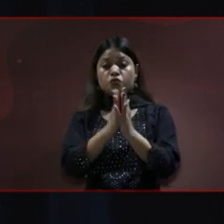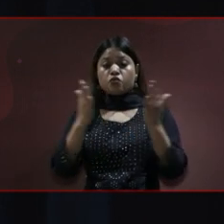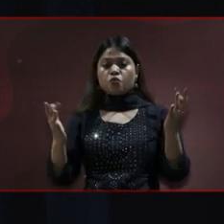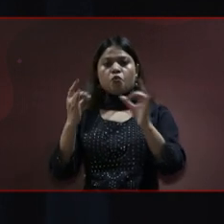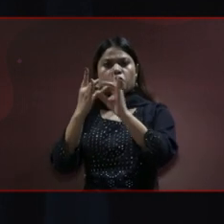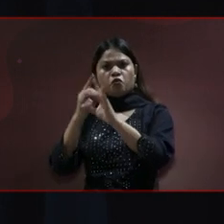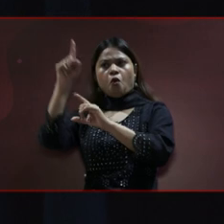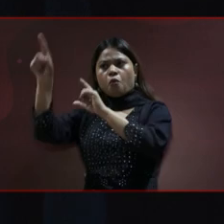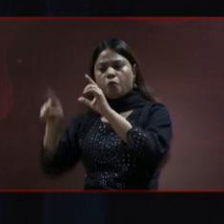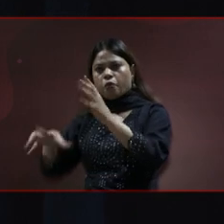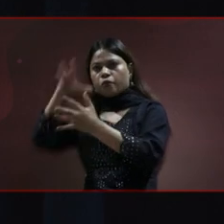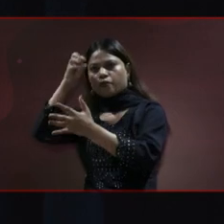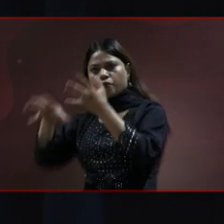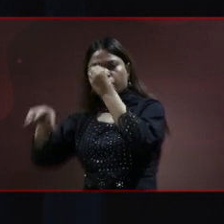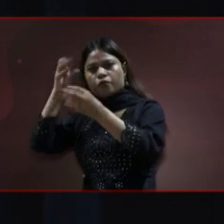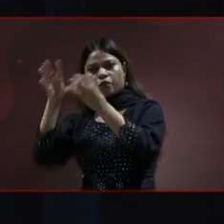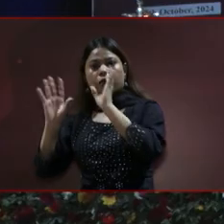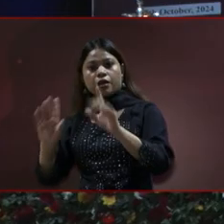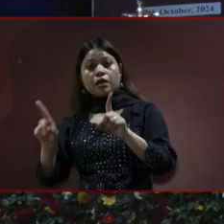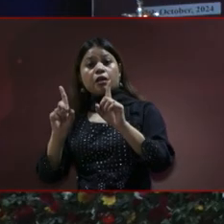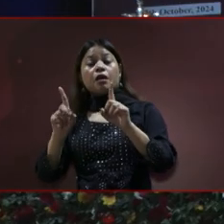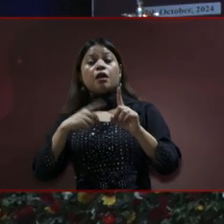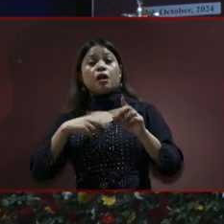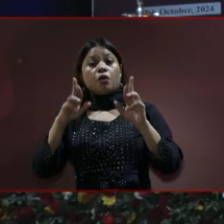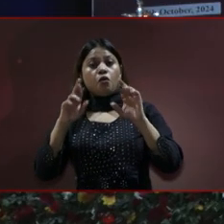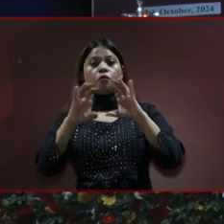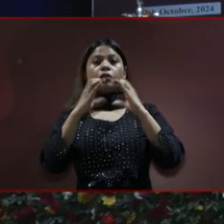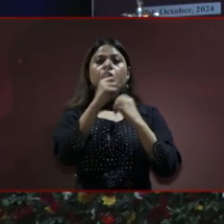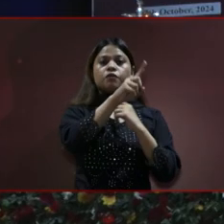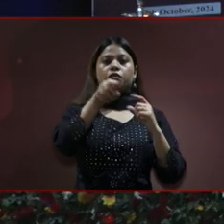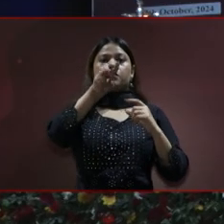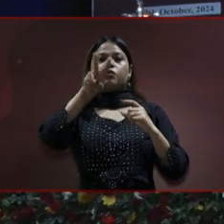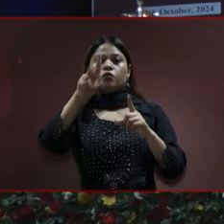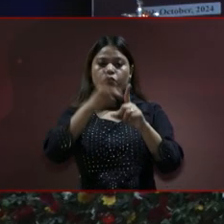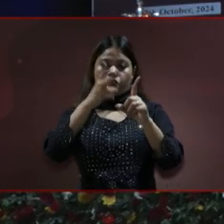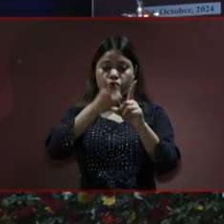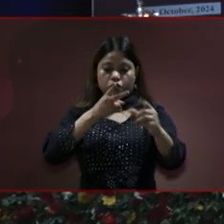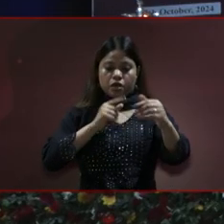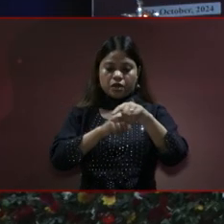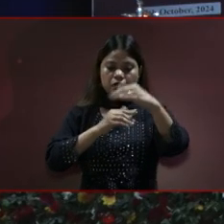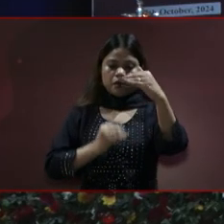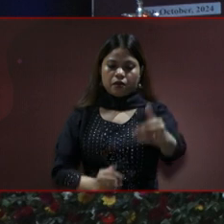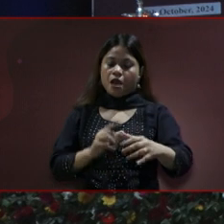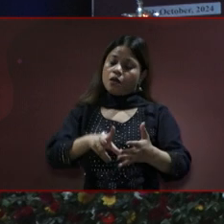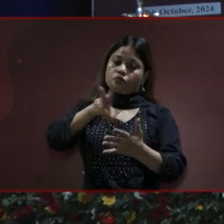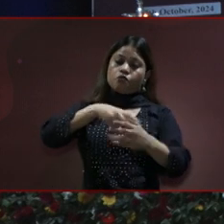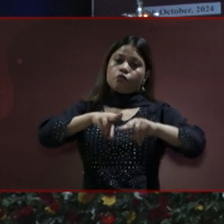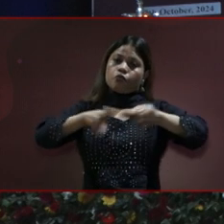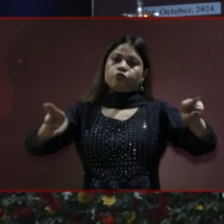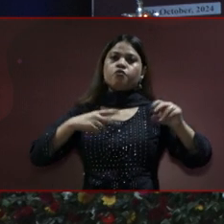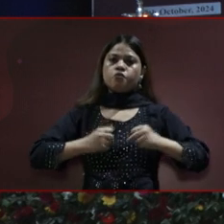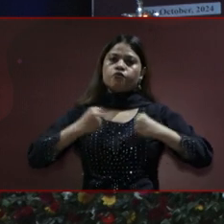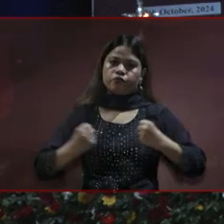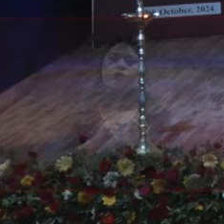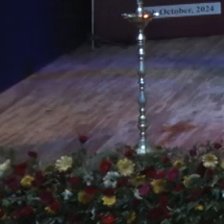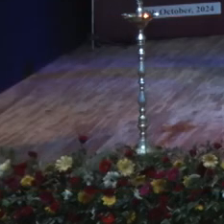हूँ, मैं भी BB1 से 12 तक एक बार खुद पढ़ूंगा आने वाले 2 साल के अंदर। और मैं अपेक्षा